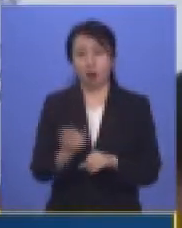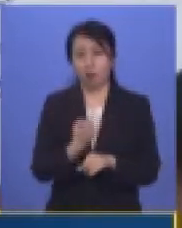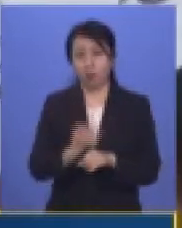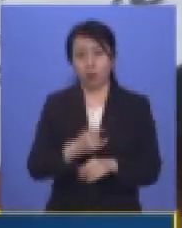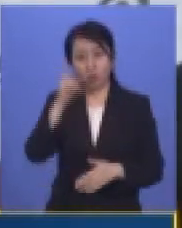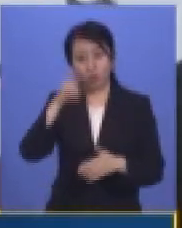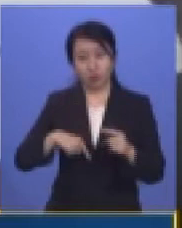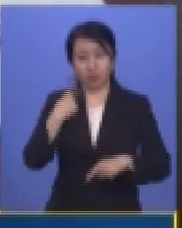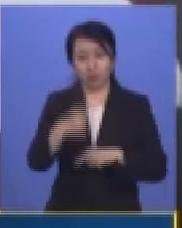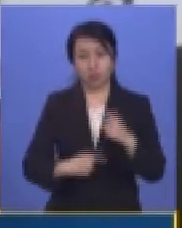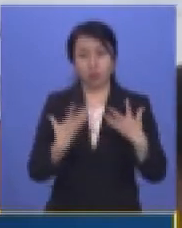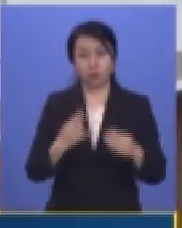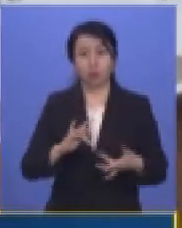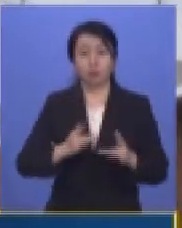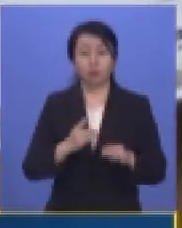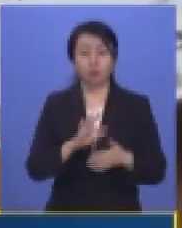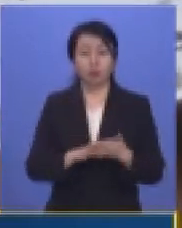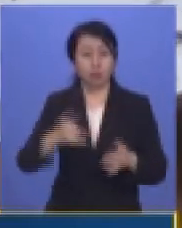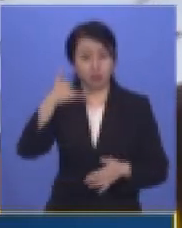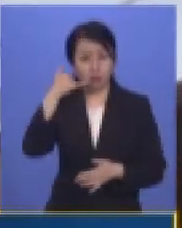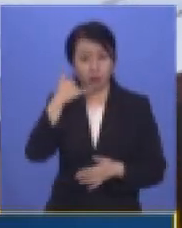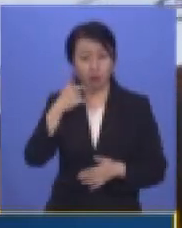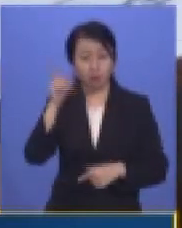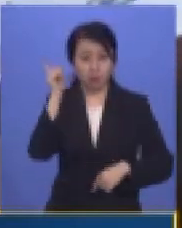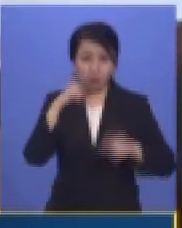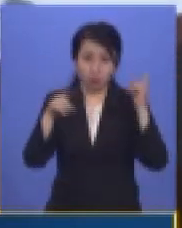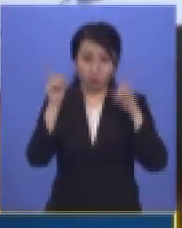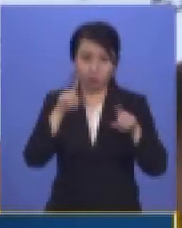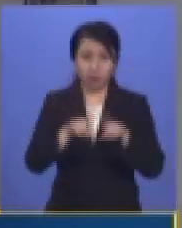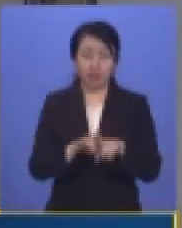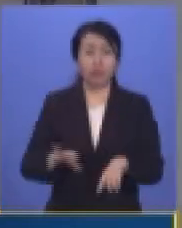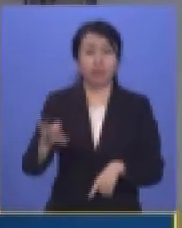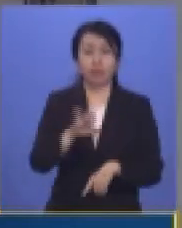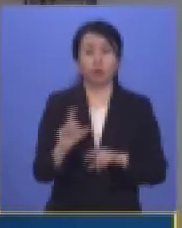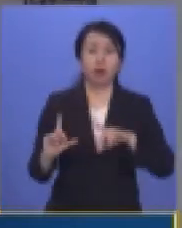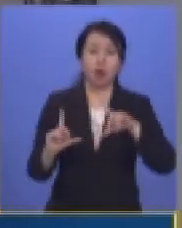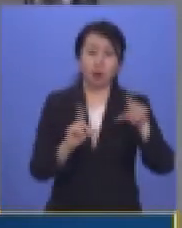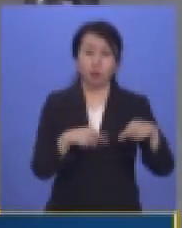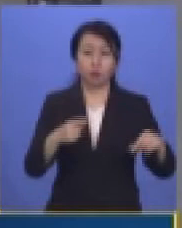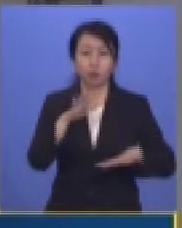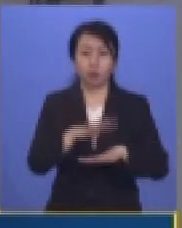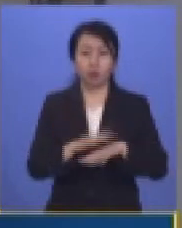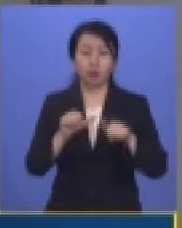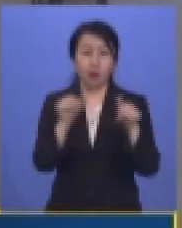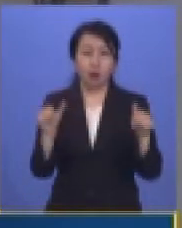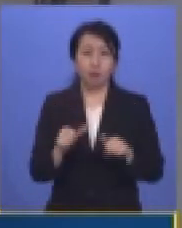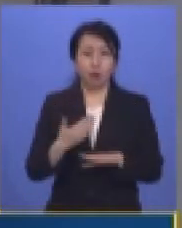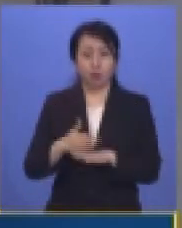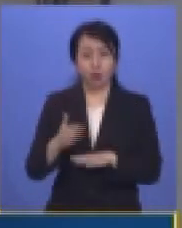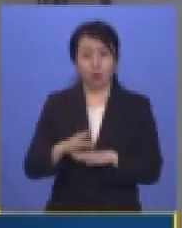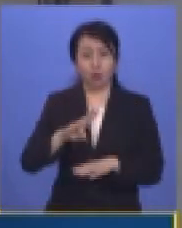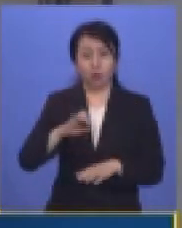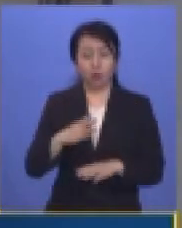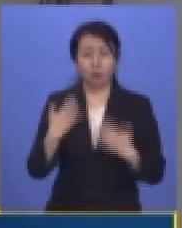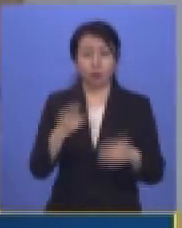догадался лишь на другой день. Мошенники продолжали звонить и придумывать аналогичные истории, отправляя в другие банки для оформления кредитов. Юрий